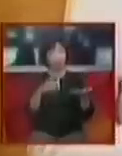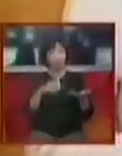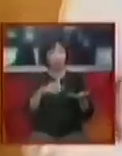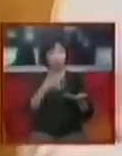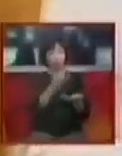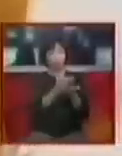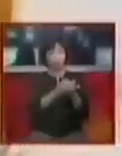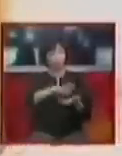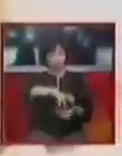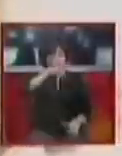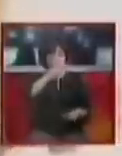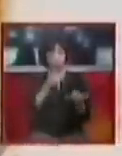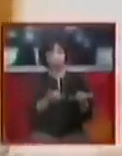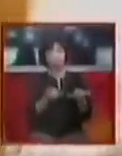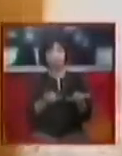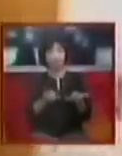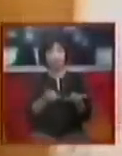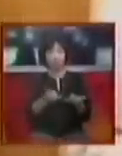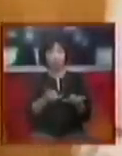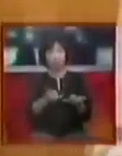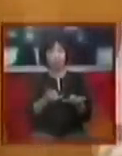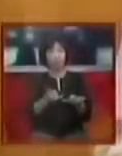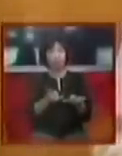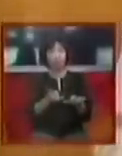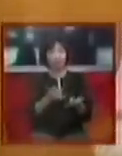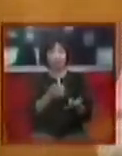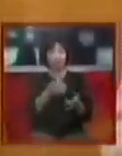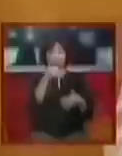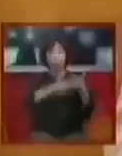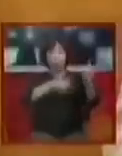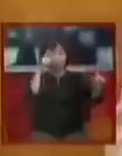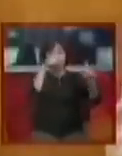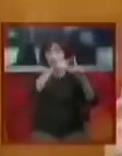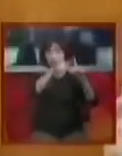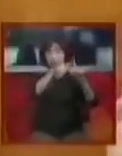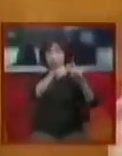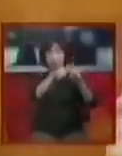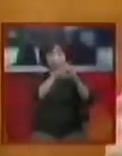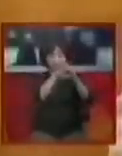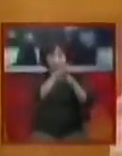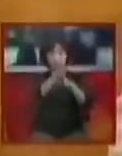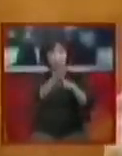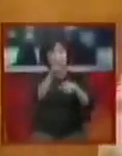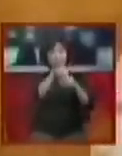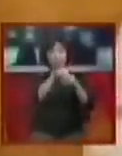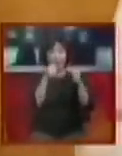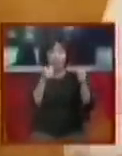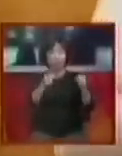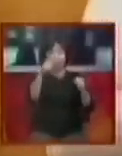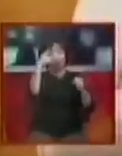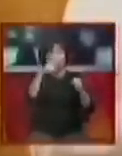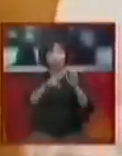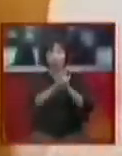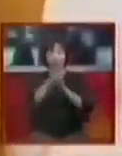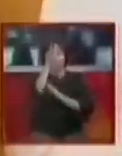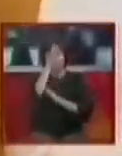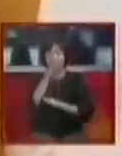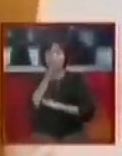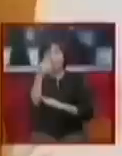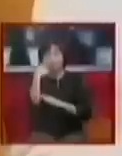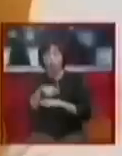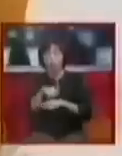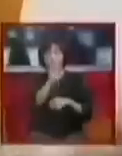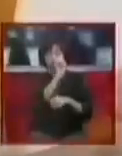kabanambayan. Bawat pisong nakokolekta, tsak ang pupuntahan. Piso itong diretso sa kalsada, piso para sa bakuna, piso para